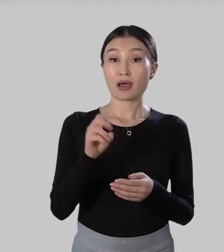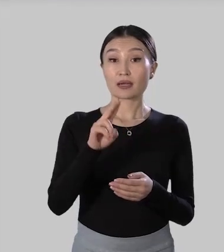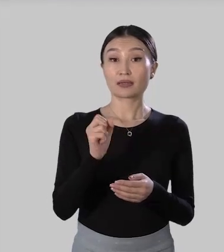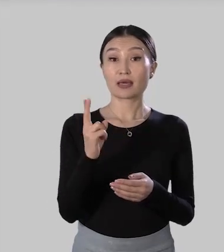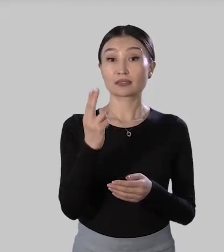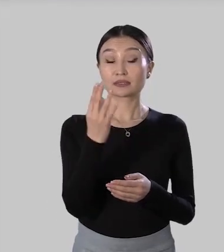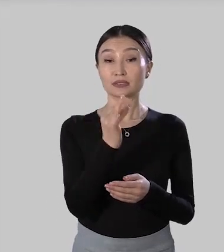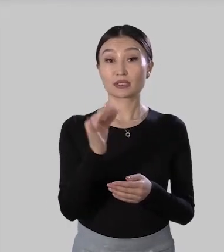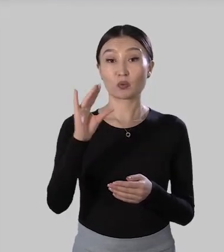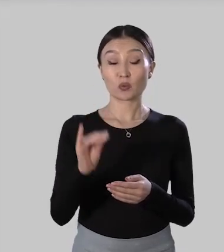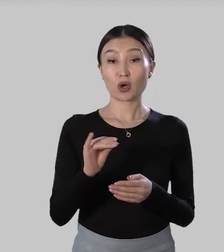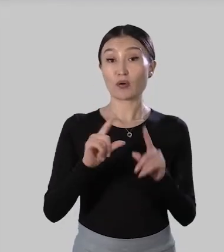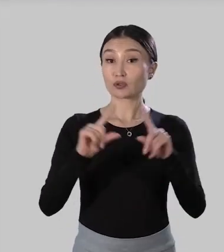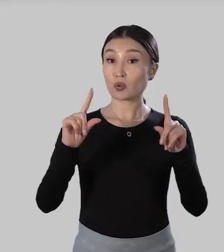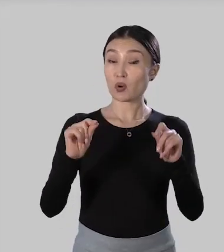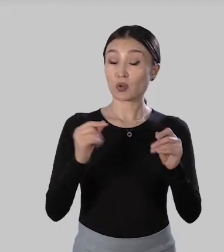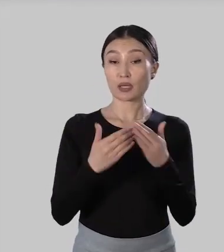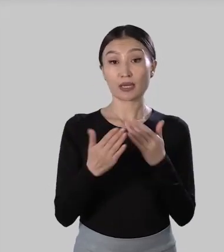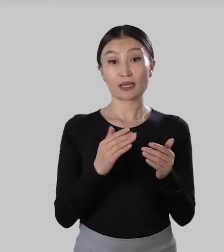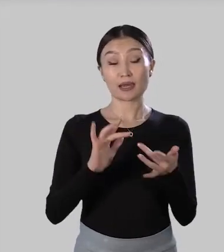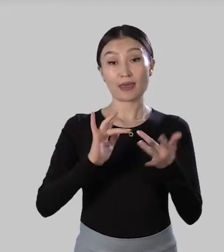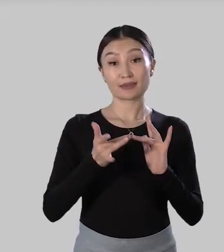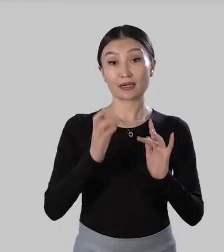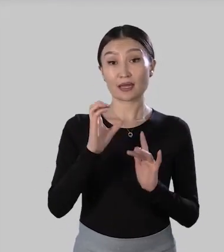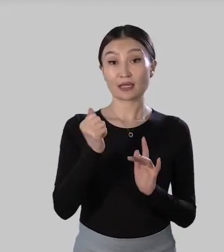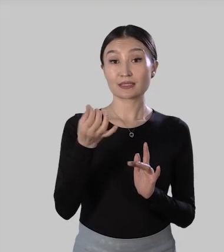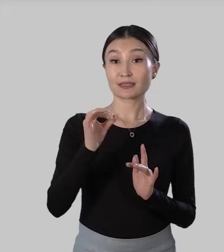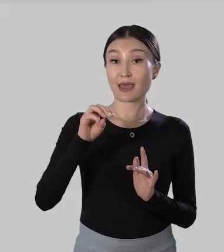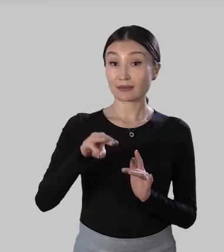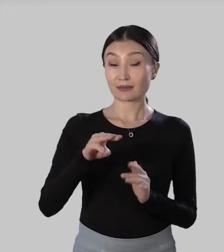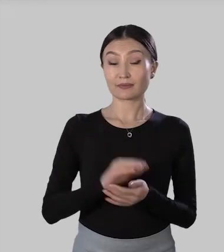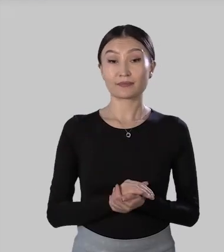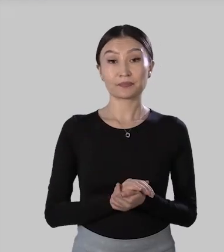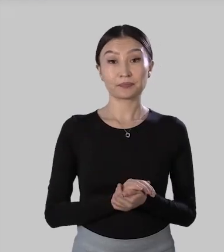или районной газеты. Или на школьный интернет-сайт.